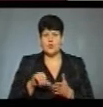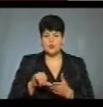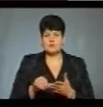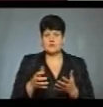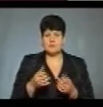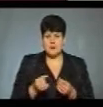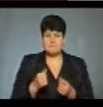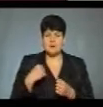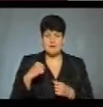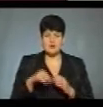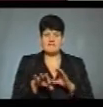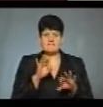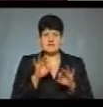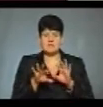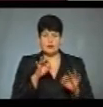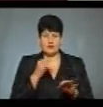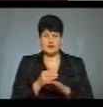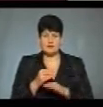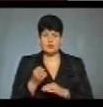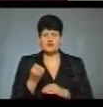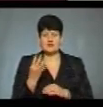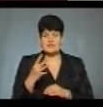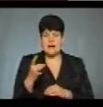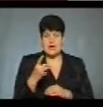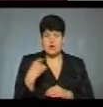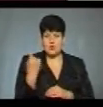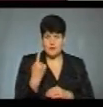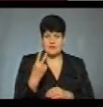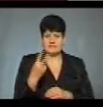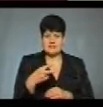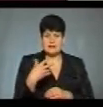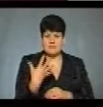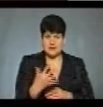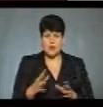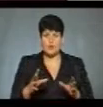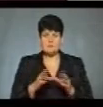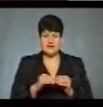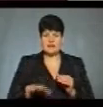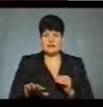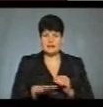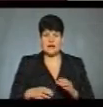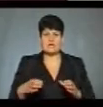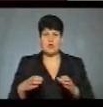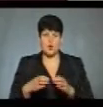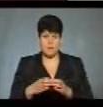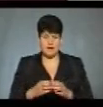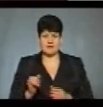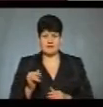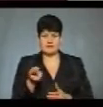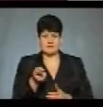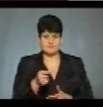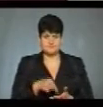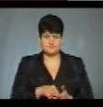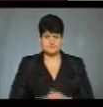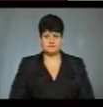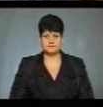переможці відбіркового етапу з Тернополя, 14 районів області та 25 об'єднаних територіальних громад. Подробиці у сюжеті Анжели Шове.